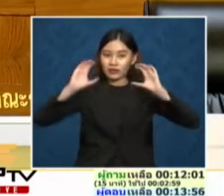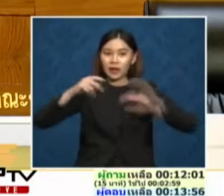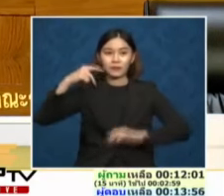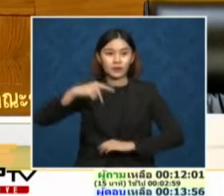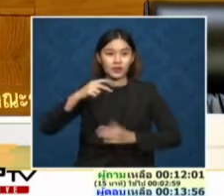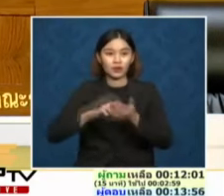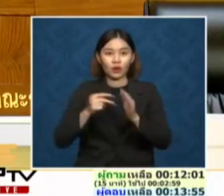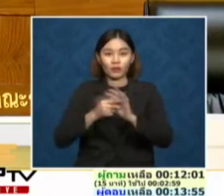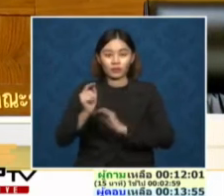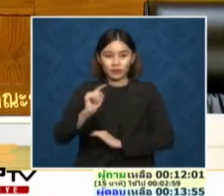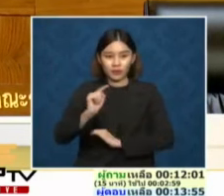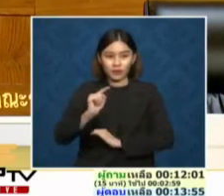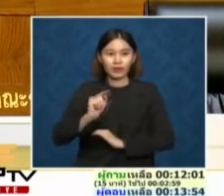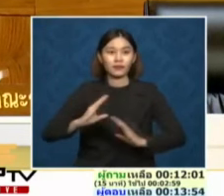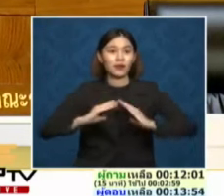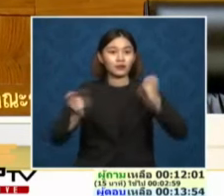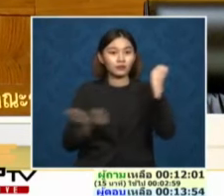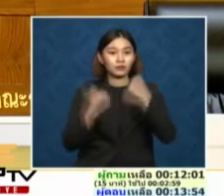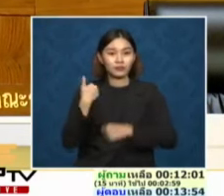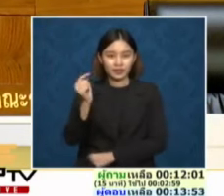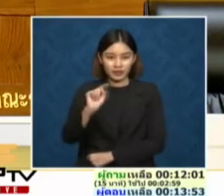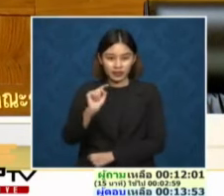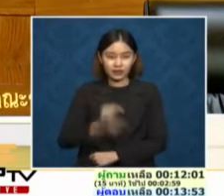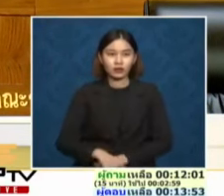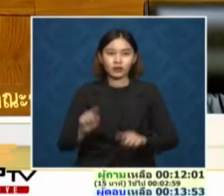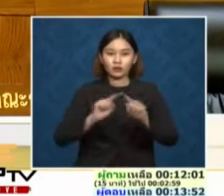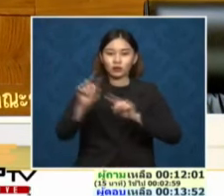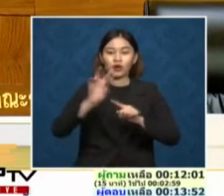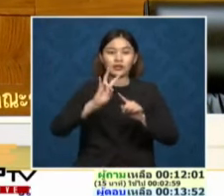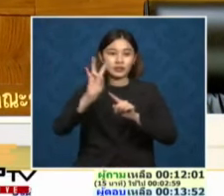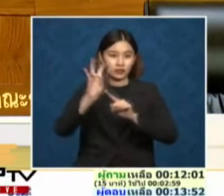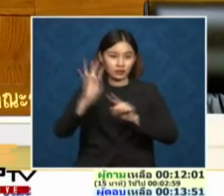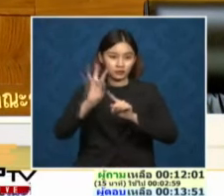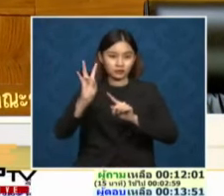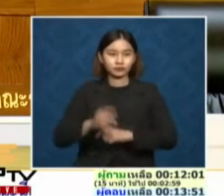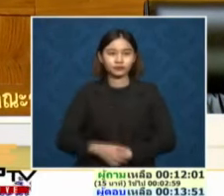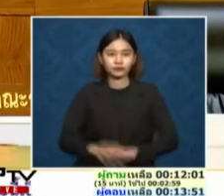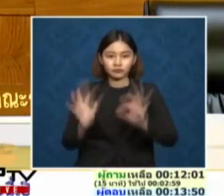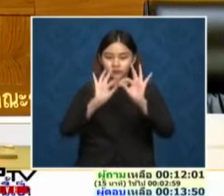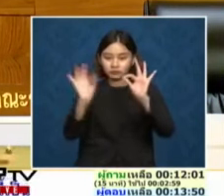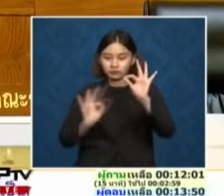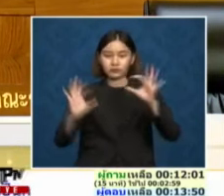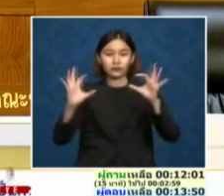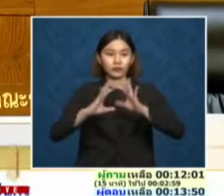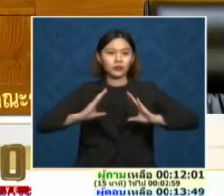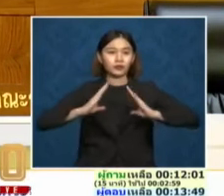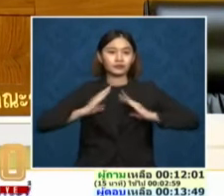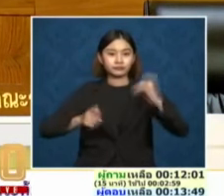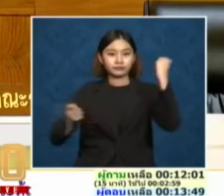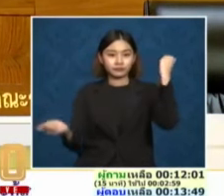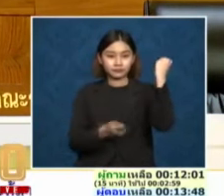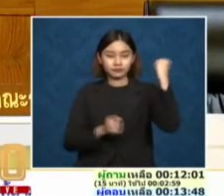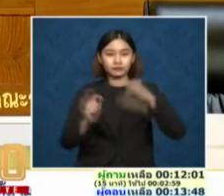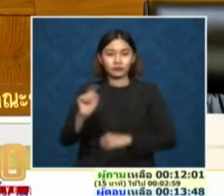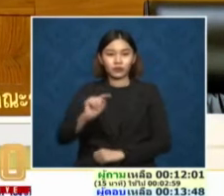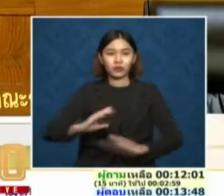ทางราชการเป็นพิเศษผมก็ถามว่าในส่วนของพรบ.เนี่ยมันตรงข้อไหนท่านก็ไม่ได้ตอบว่ามันตรงข้อไหนถ้าบอกว่าประพฤติดี